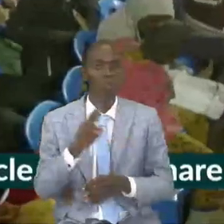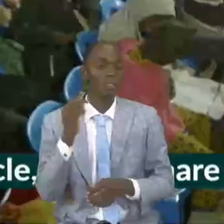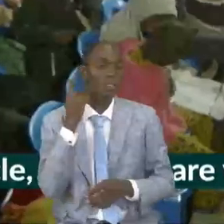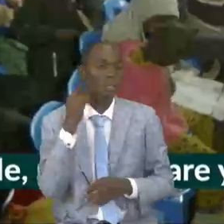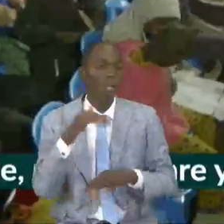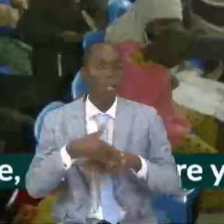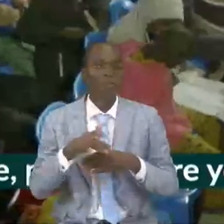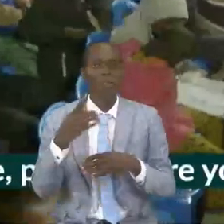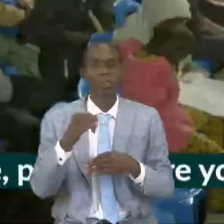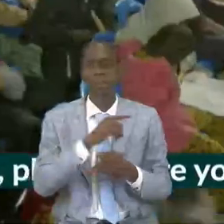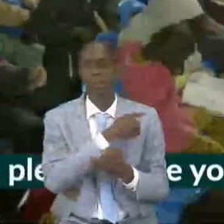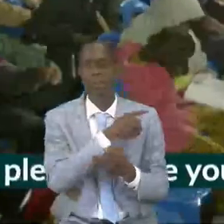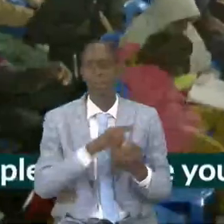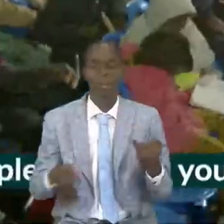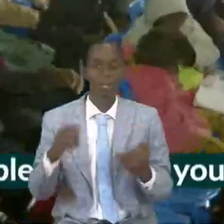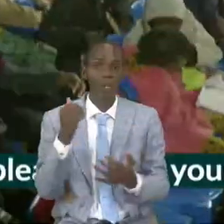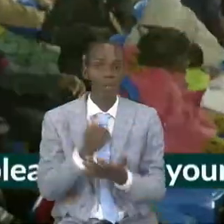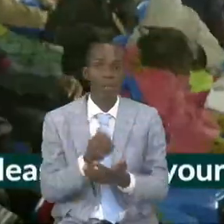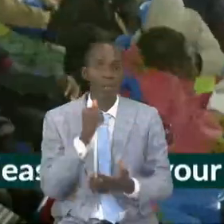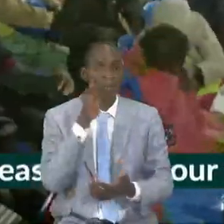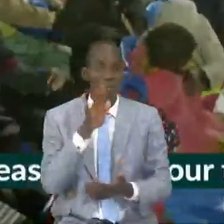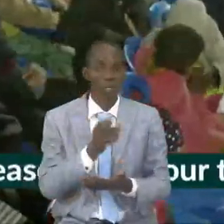le dernier Amen,